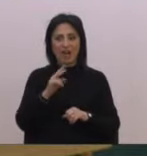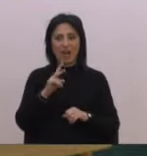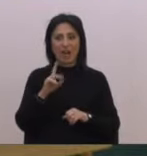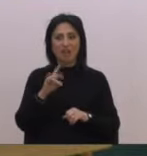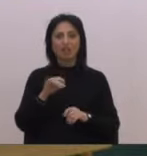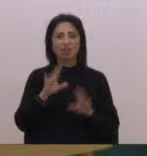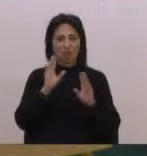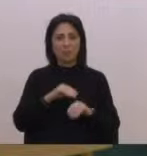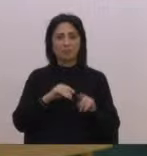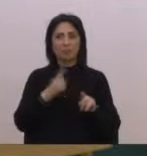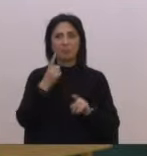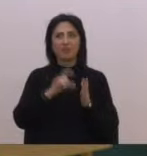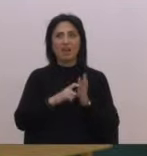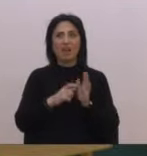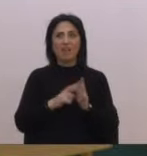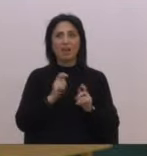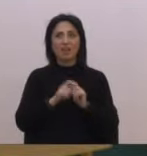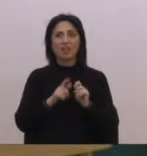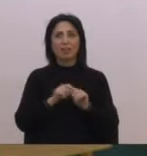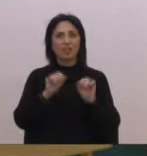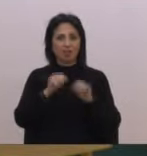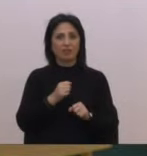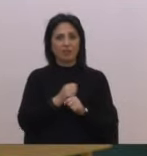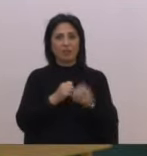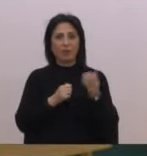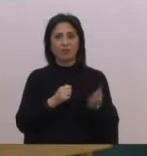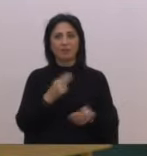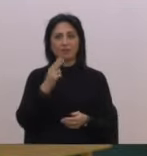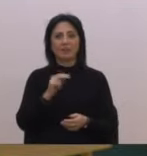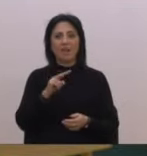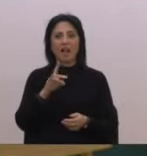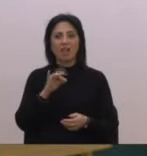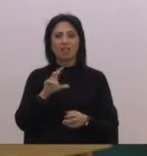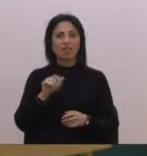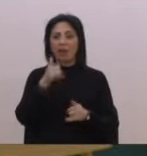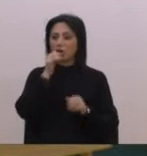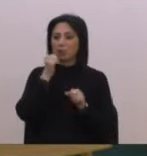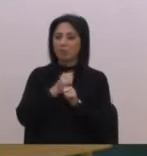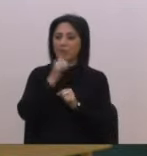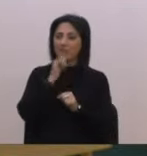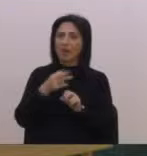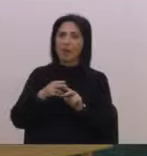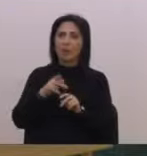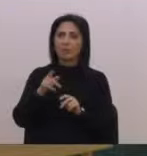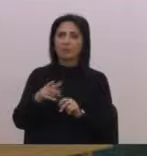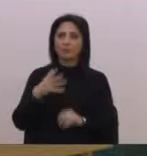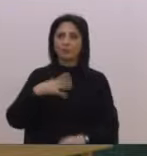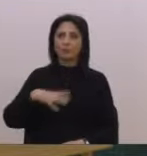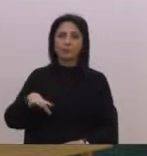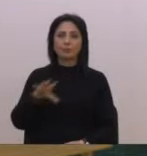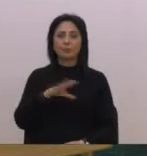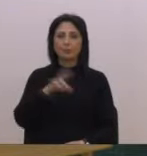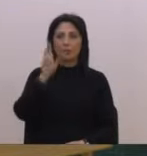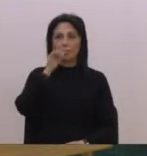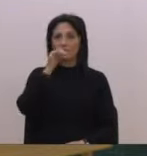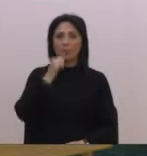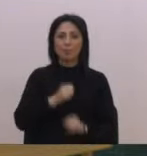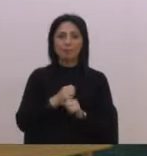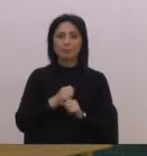როდესაც პირველკლასელების დაფინანსება შევძელით, რატომ ვერ ახერხებს amas საქართველოს